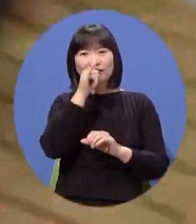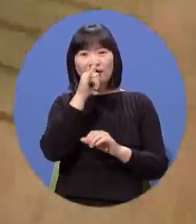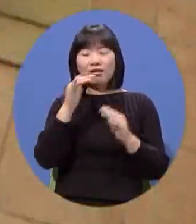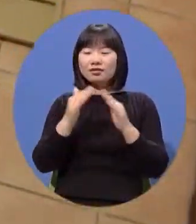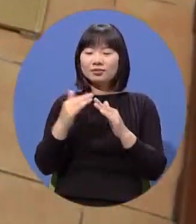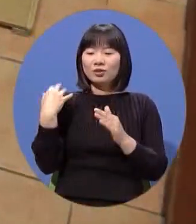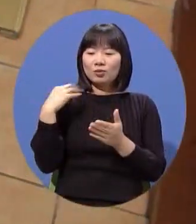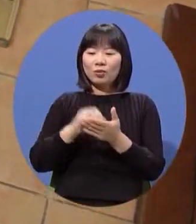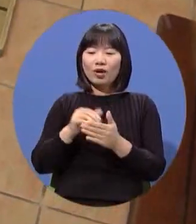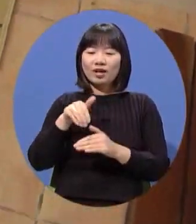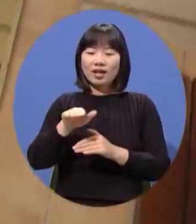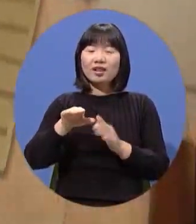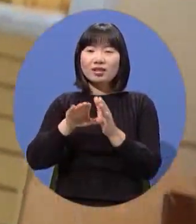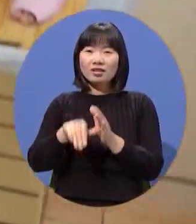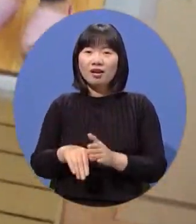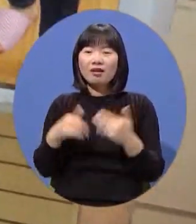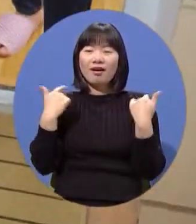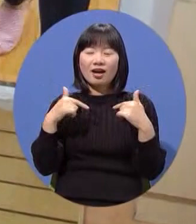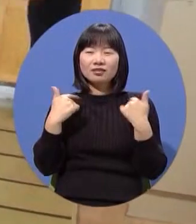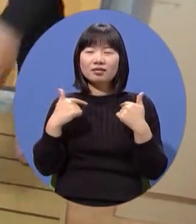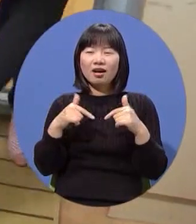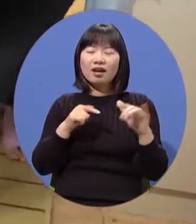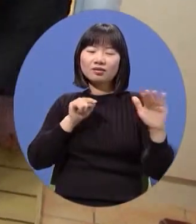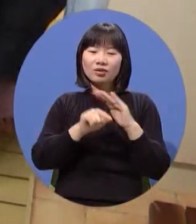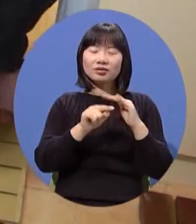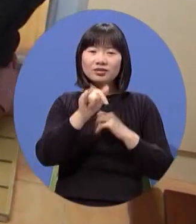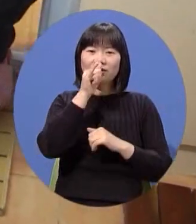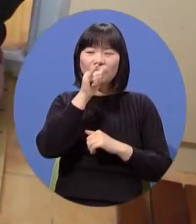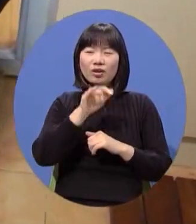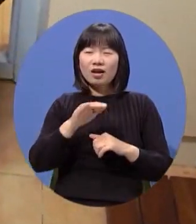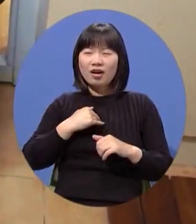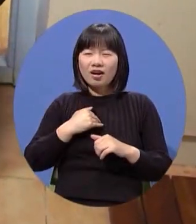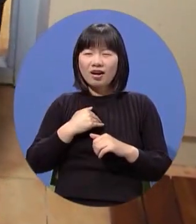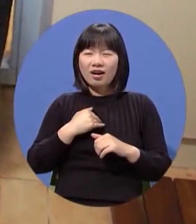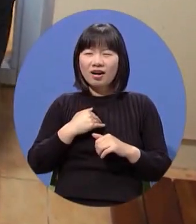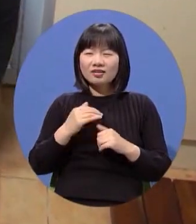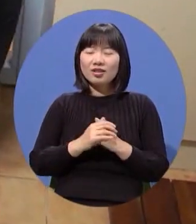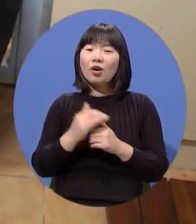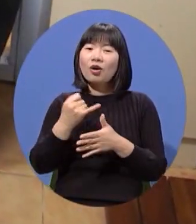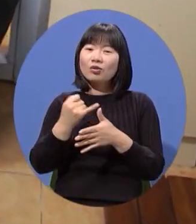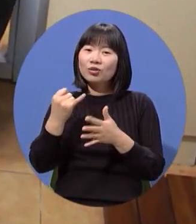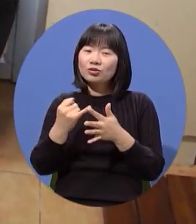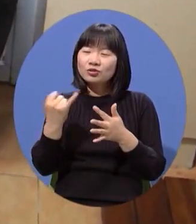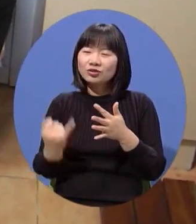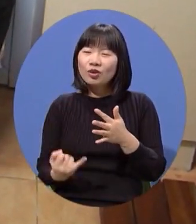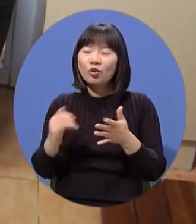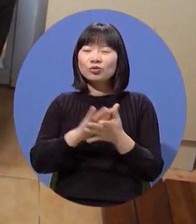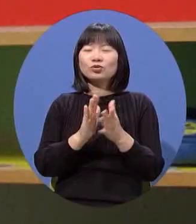집으로 돌아가는 길엔 언제나 들리는 이곳, 바로 동생 윤서의 유치원입니다.